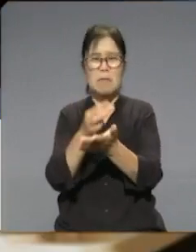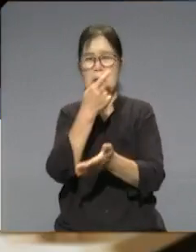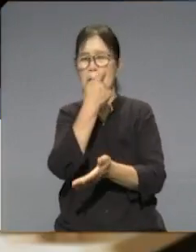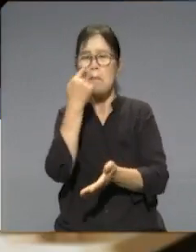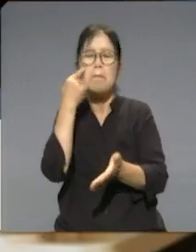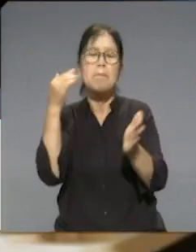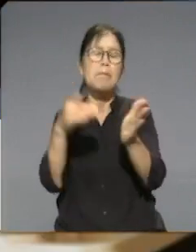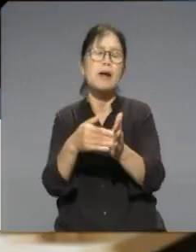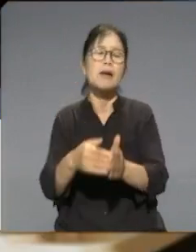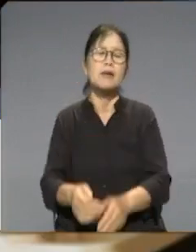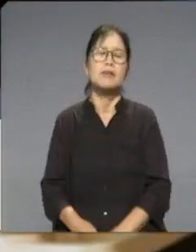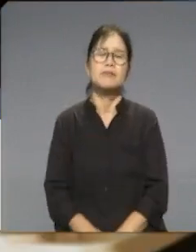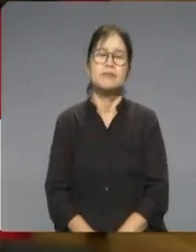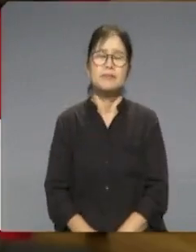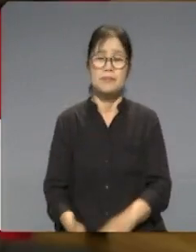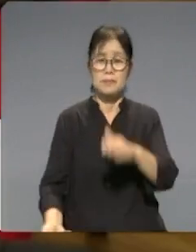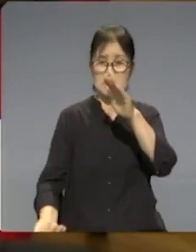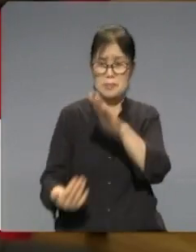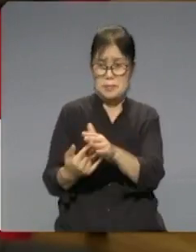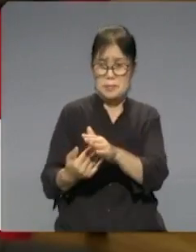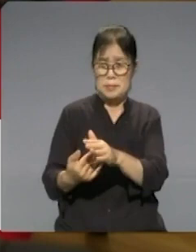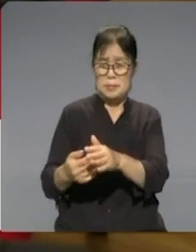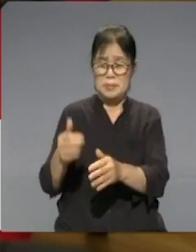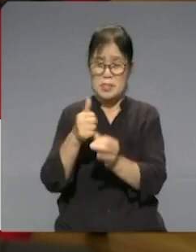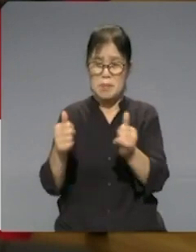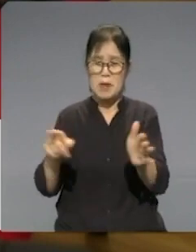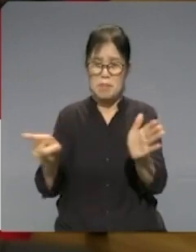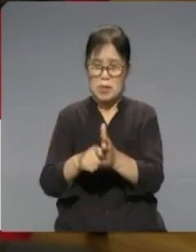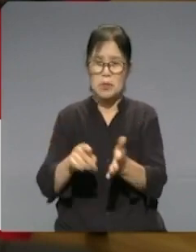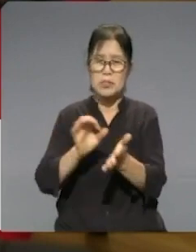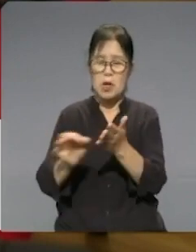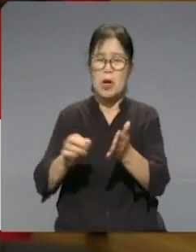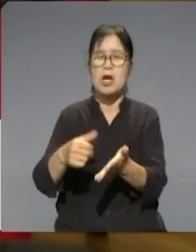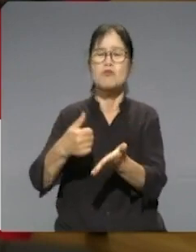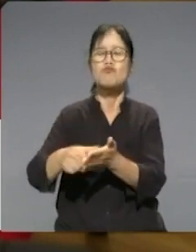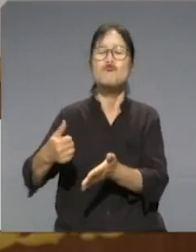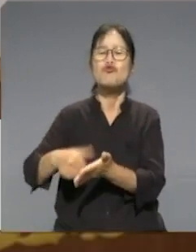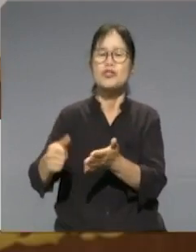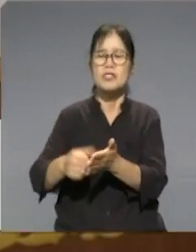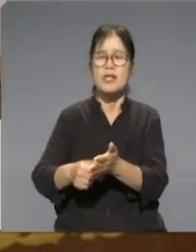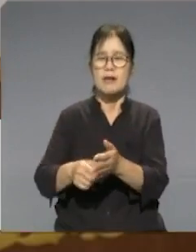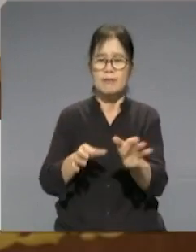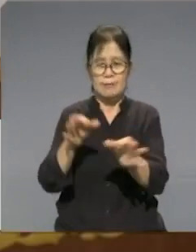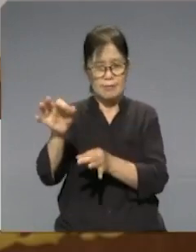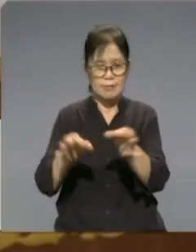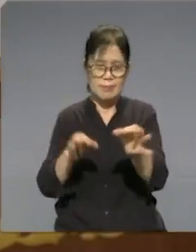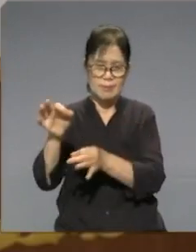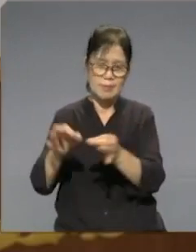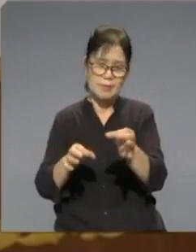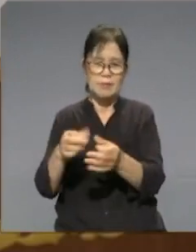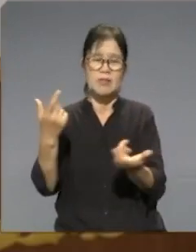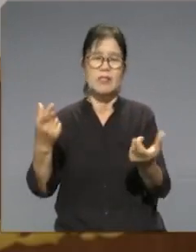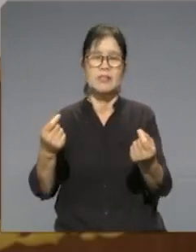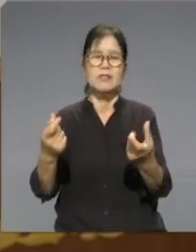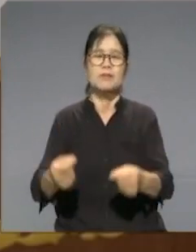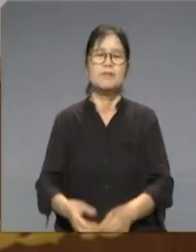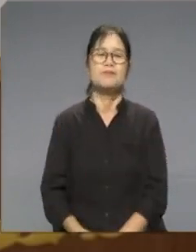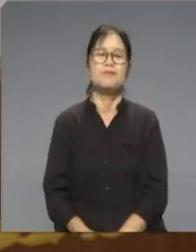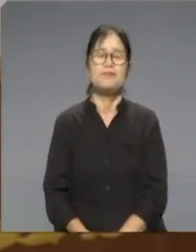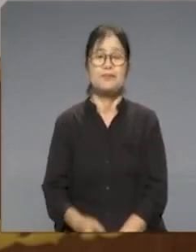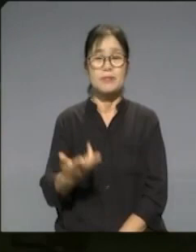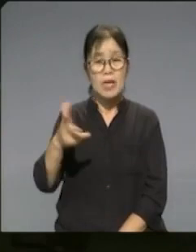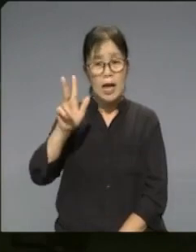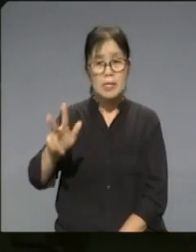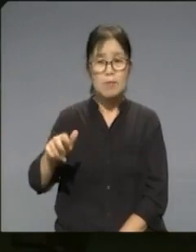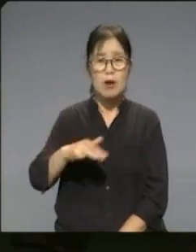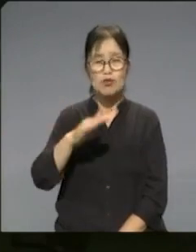시연했습니다. 최고 존엄이 믿고 쓰는 무기라는 일종의 방산 세일즈를 벌인 셈입니다. 하지만